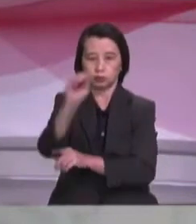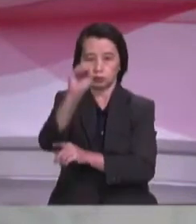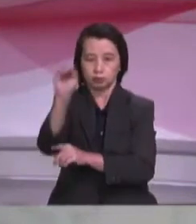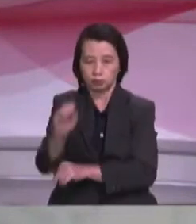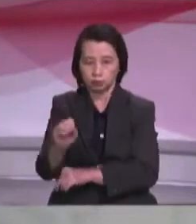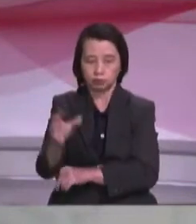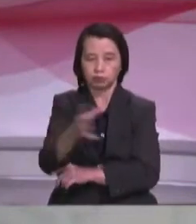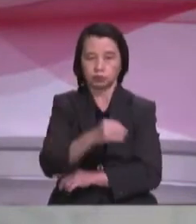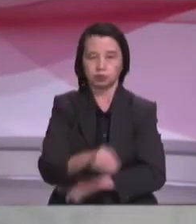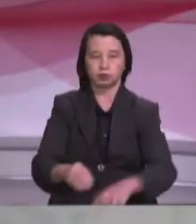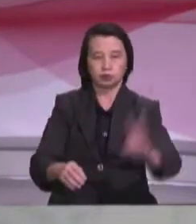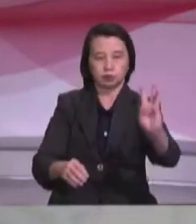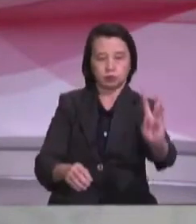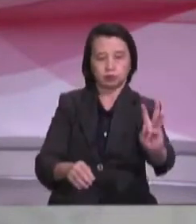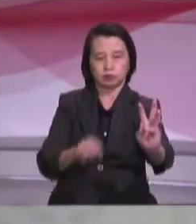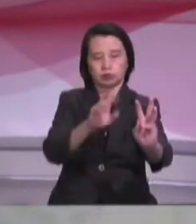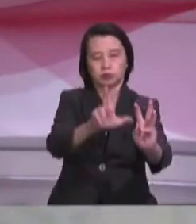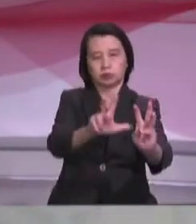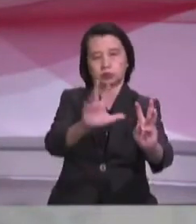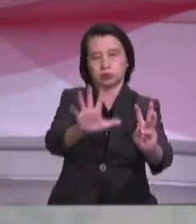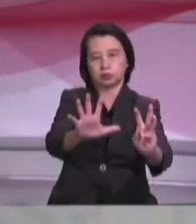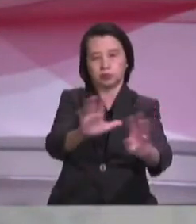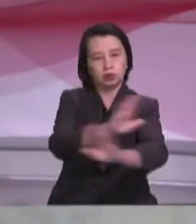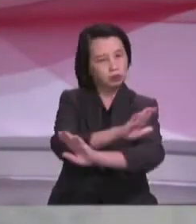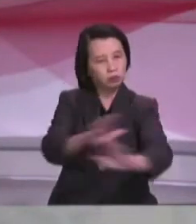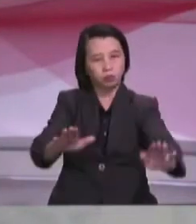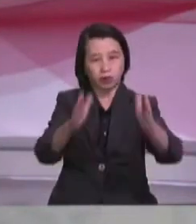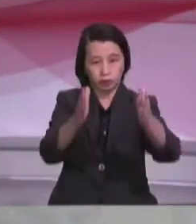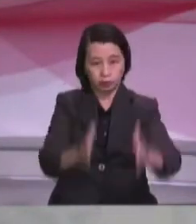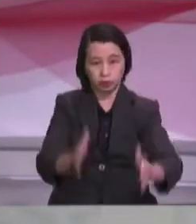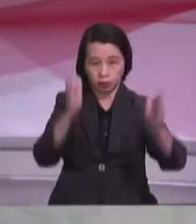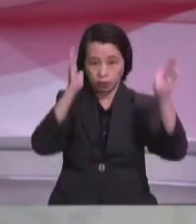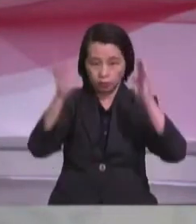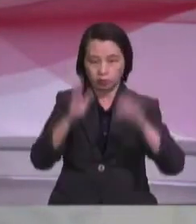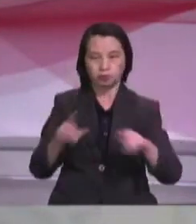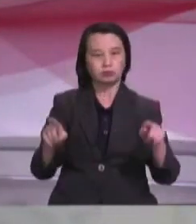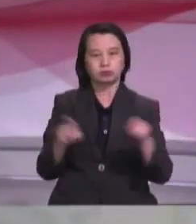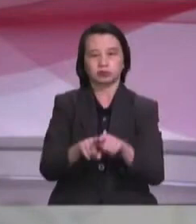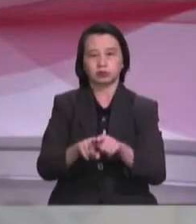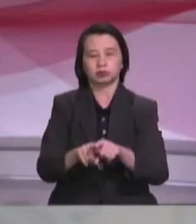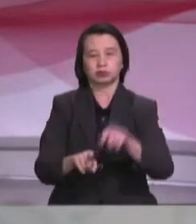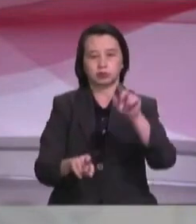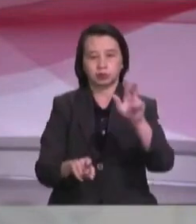69.1%, dan 635 bukan warga negara bersamaan dengan